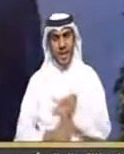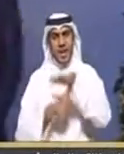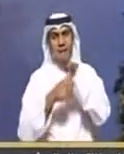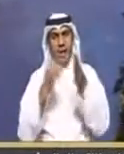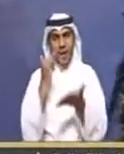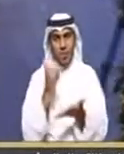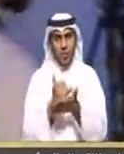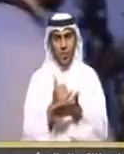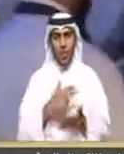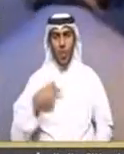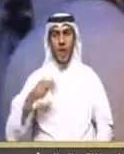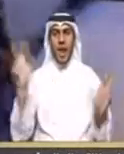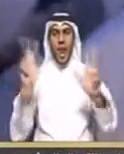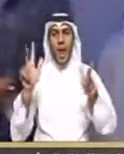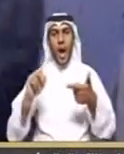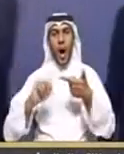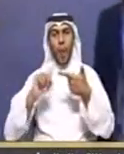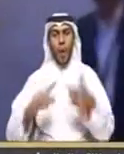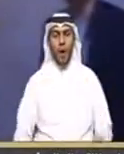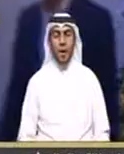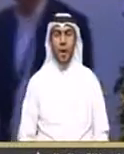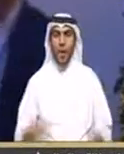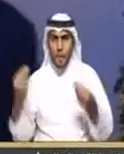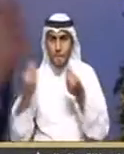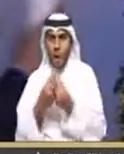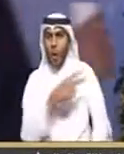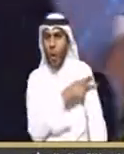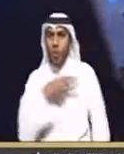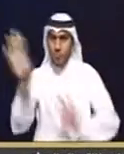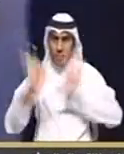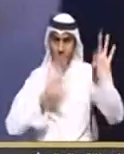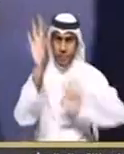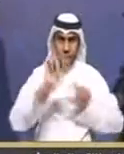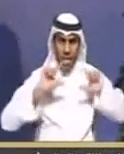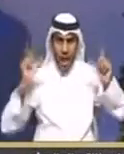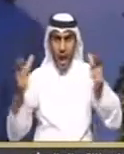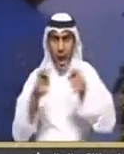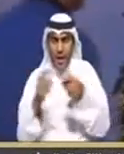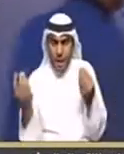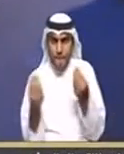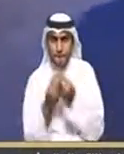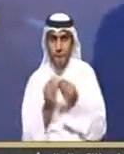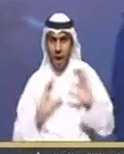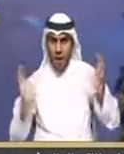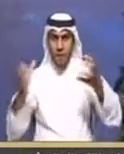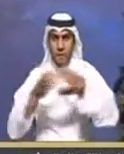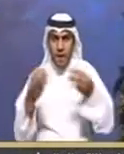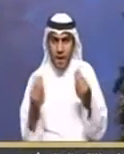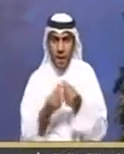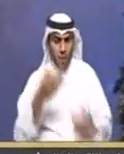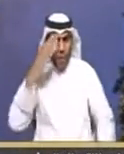الوزراء ووزير الاعلام بالوكالة، وبعضويته مجموعة من المختصين في هذا المجال، وايضا تم الاستعانة في عدد من